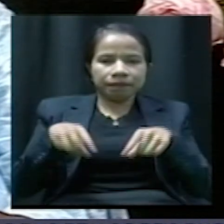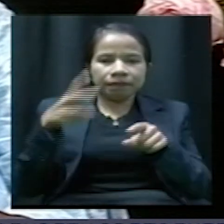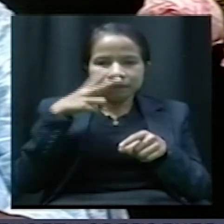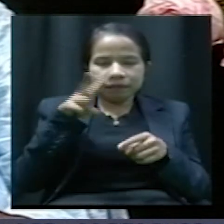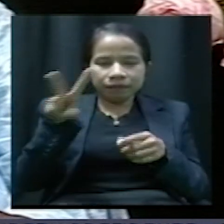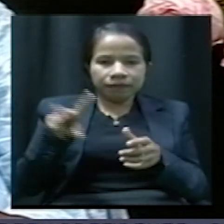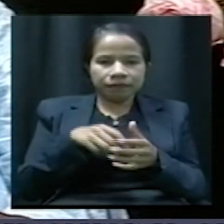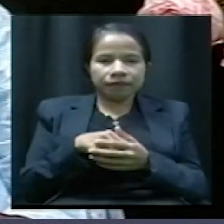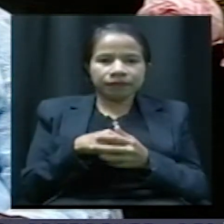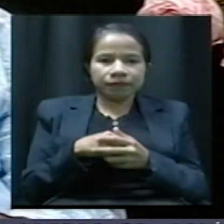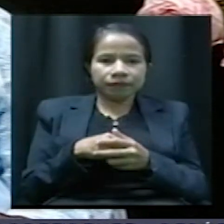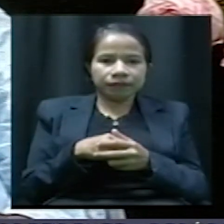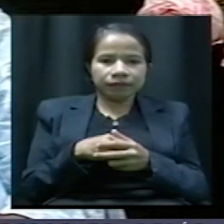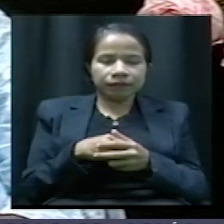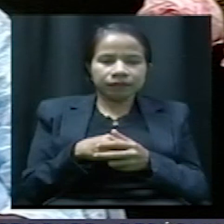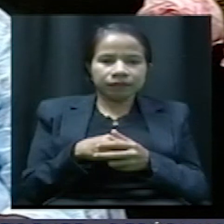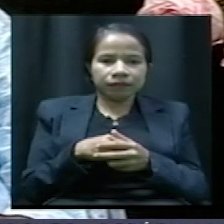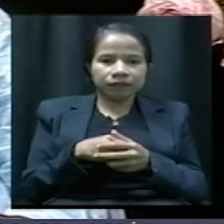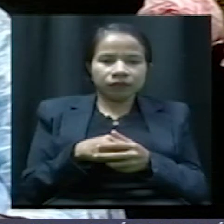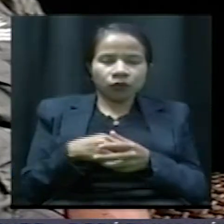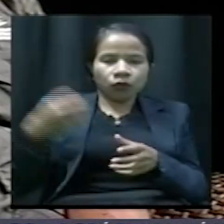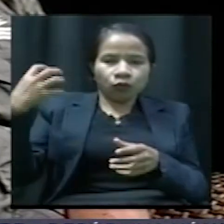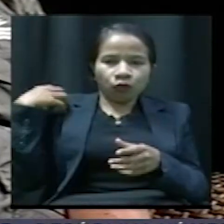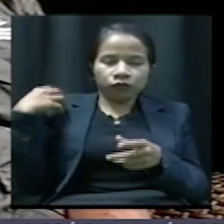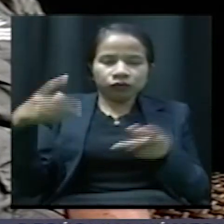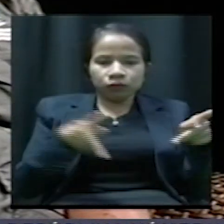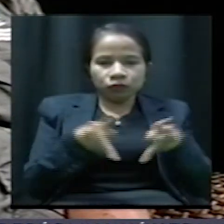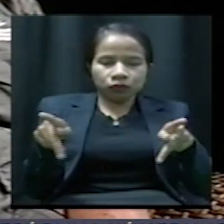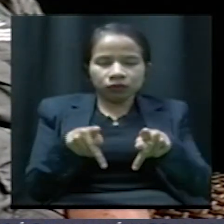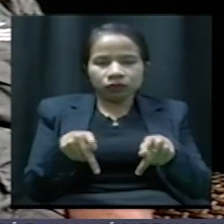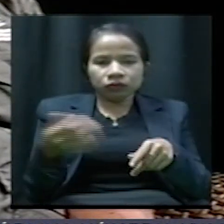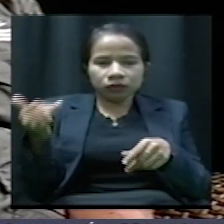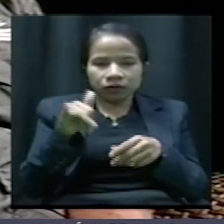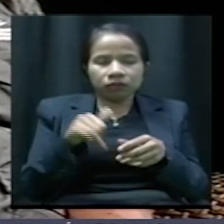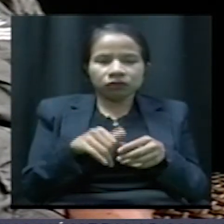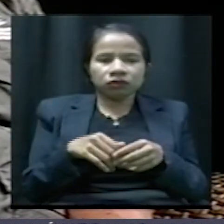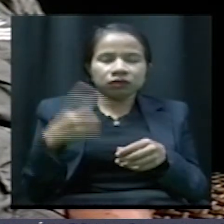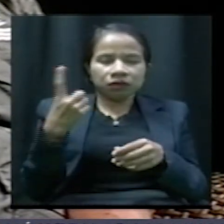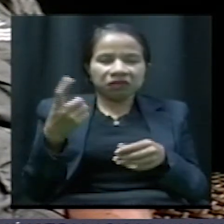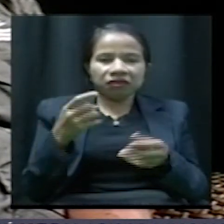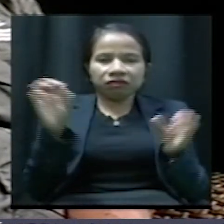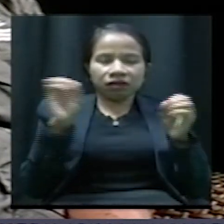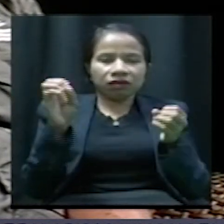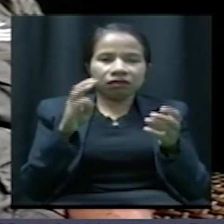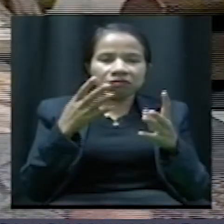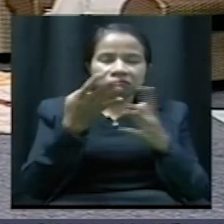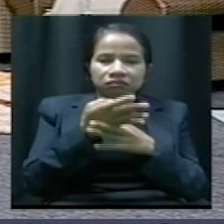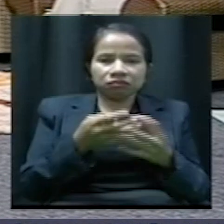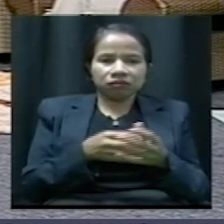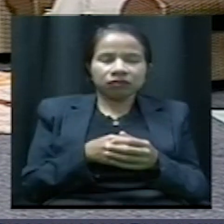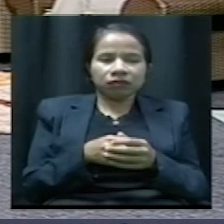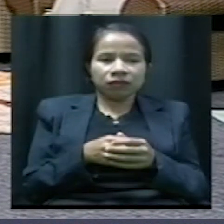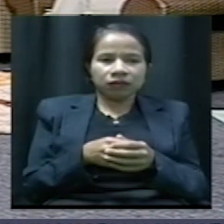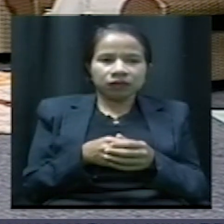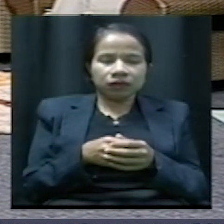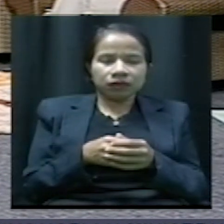hare sera edifício público baru mos quasi han esa physical barriers ne sempre iha ne be depois at